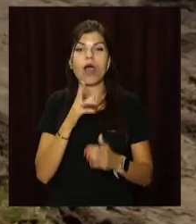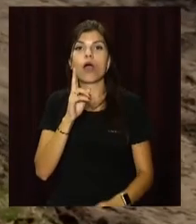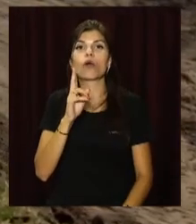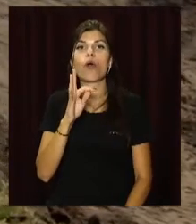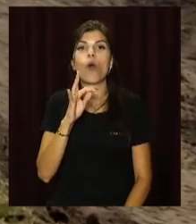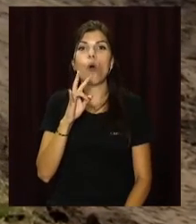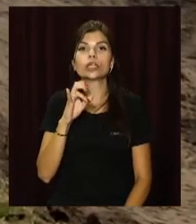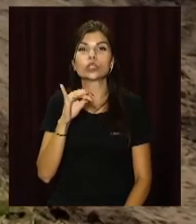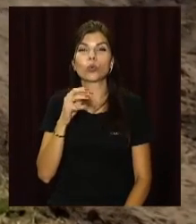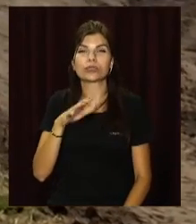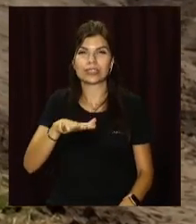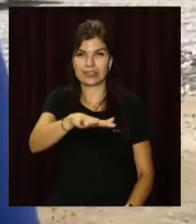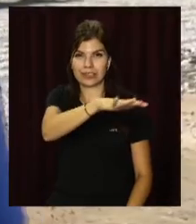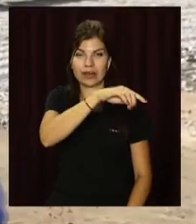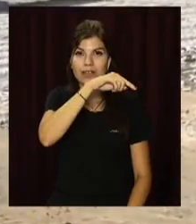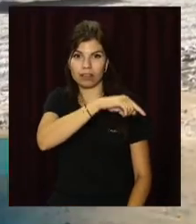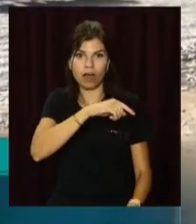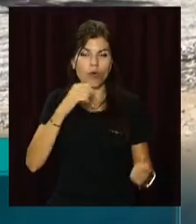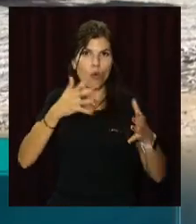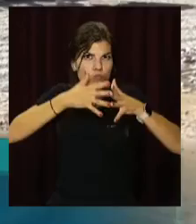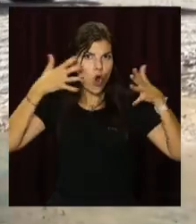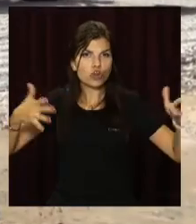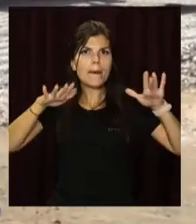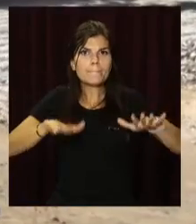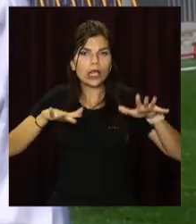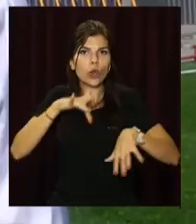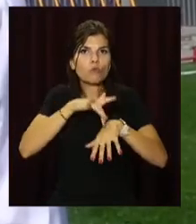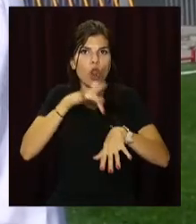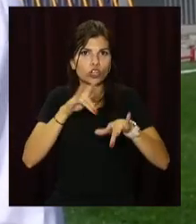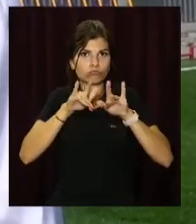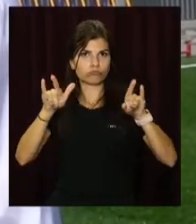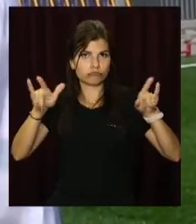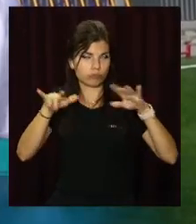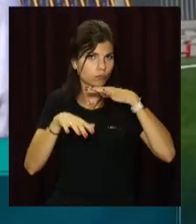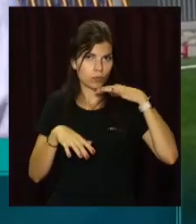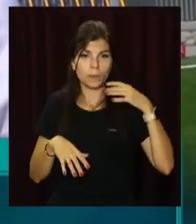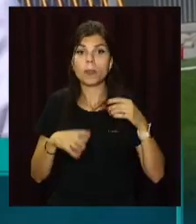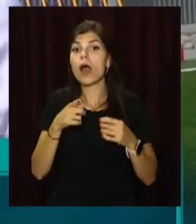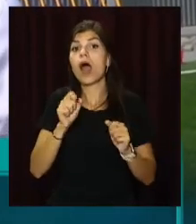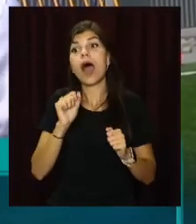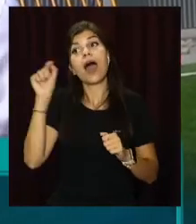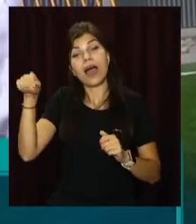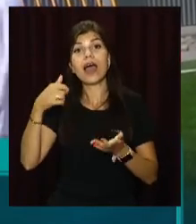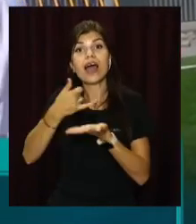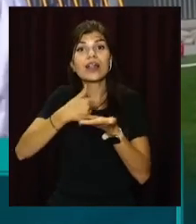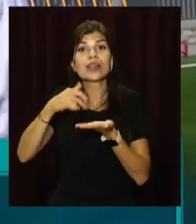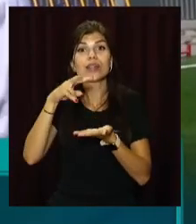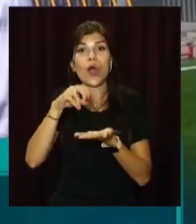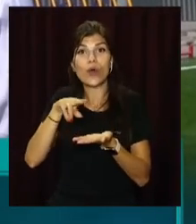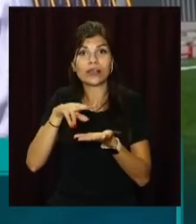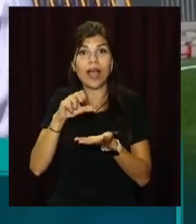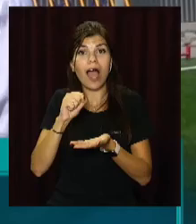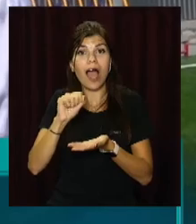будет. Остальные стадионы – 300-500 мест предусмотрены. Ледовая арена включает в себя непосредственно ледовую арену,